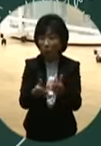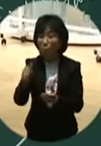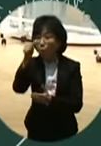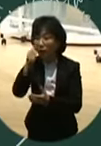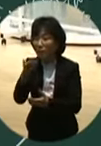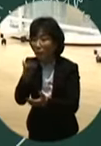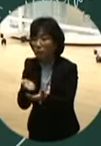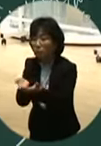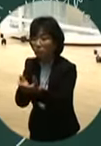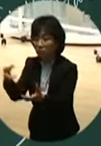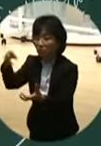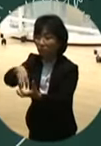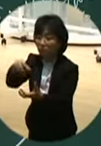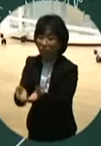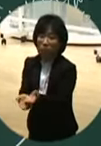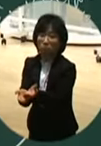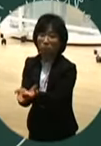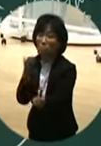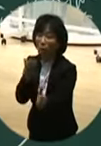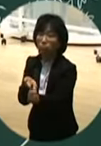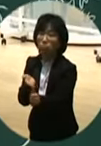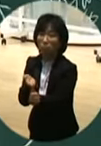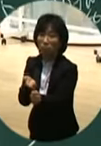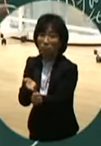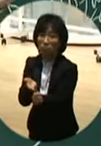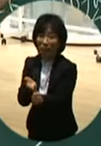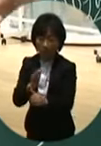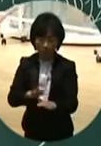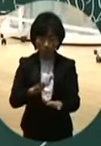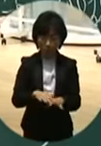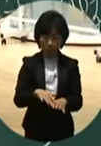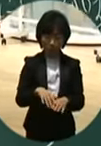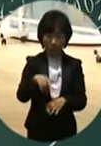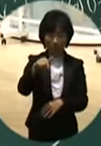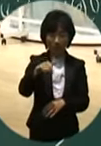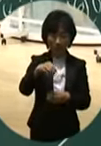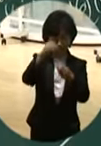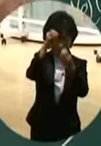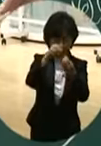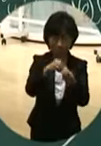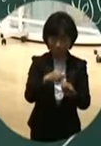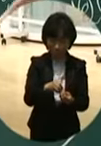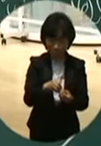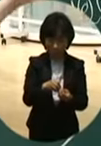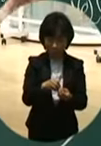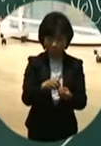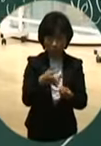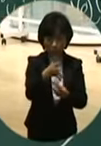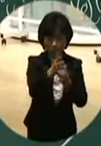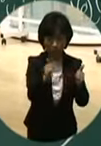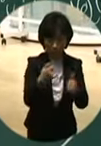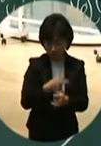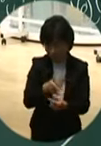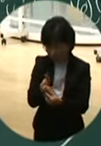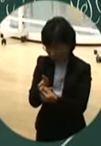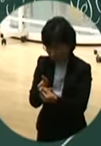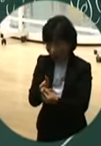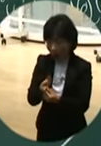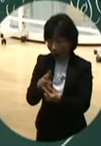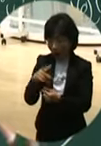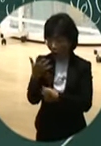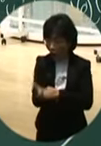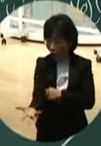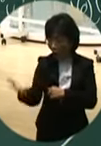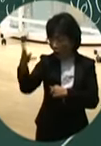that he was using it as a cat's food bowl. 이 사람이 볼 땐 이 그릇이 몇 억짜리 그릇도 넘는 거예요. 이게. But for this antique